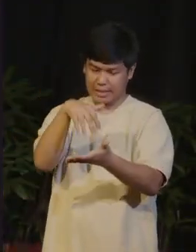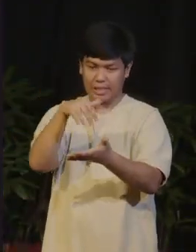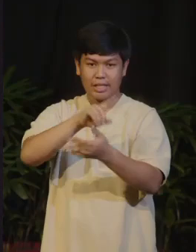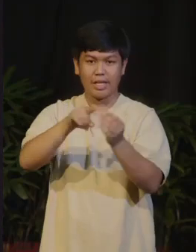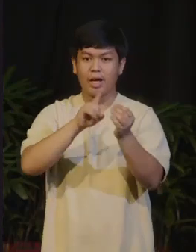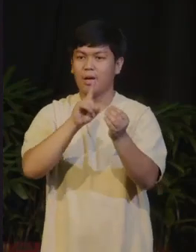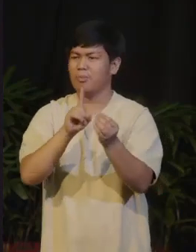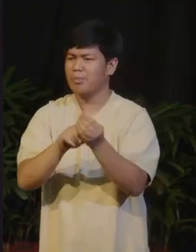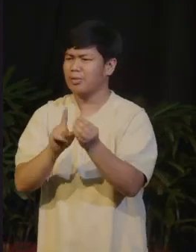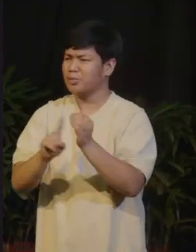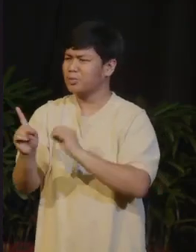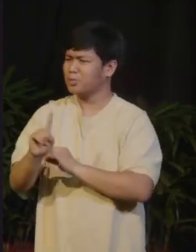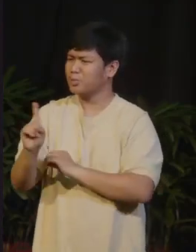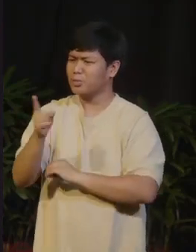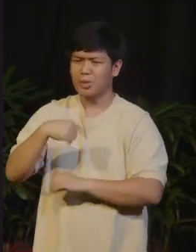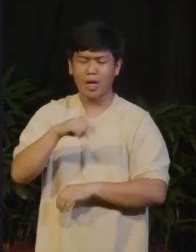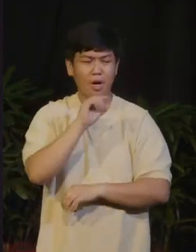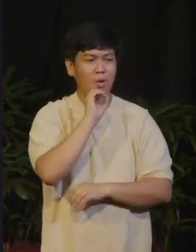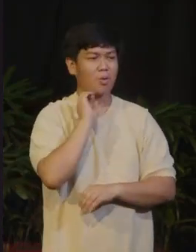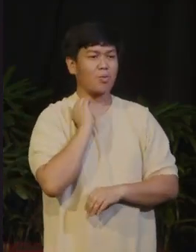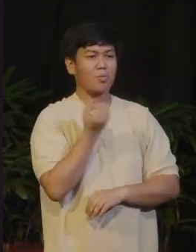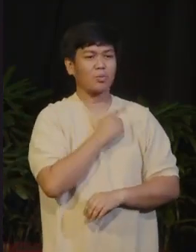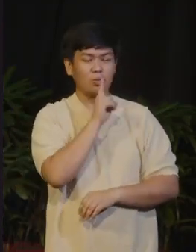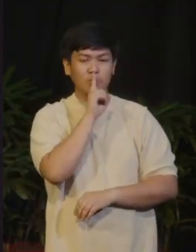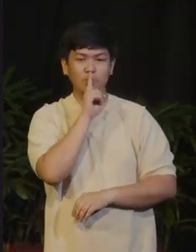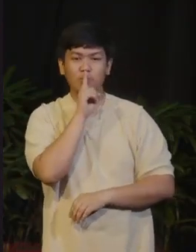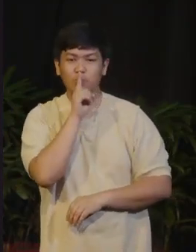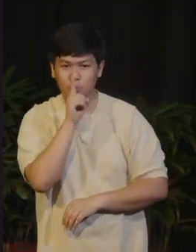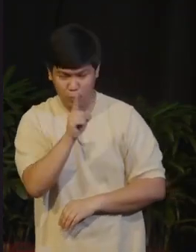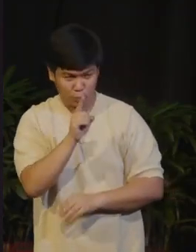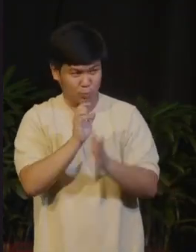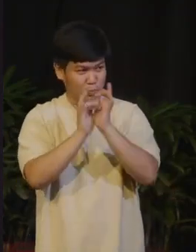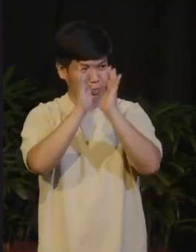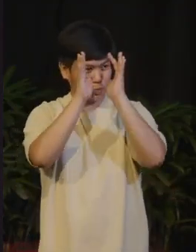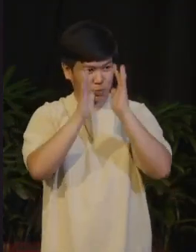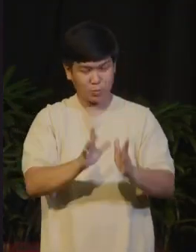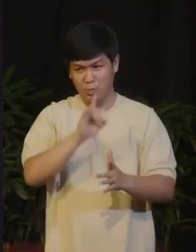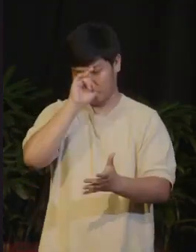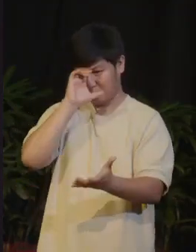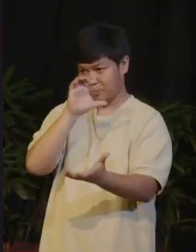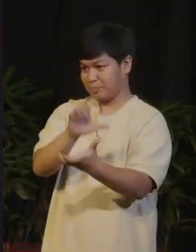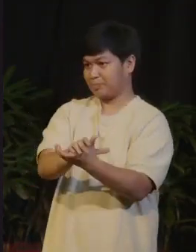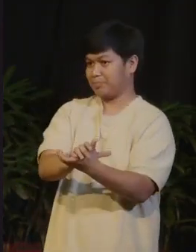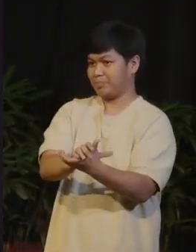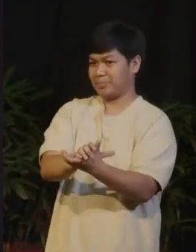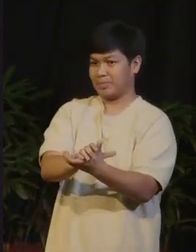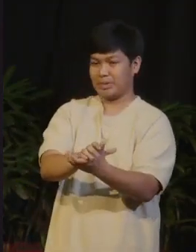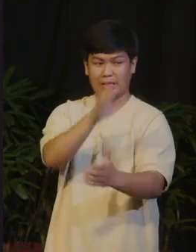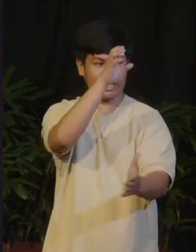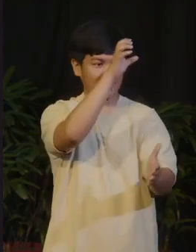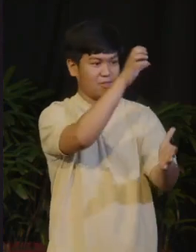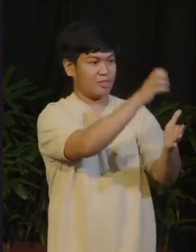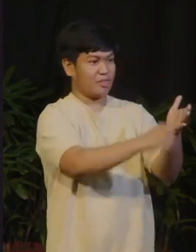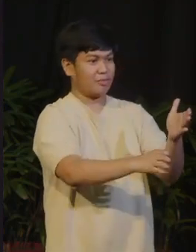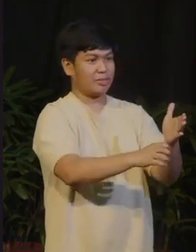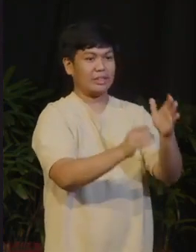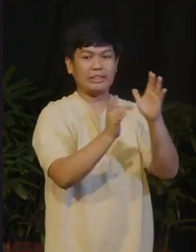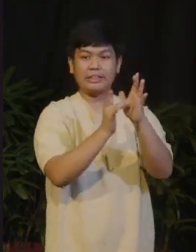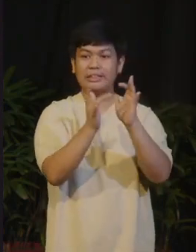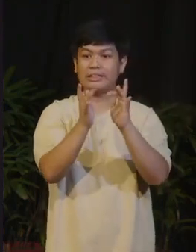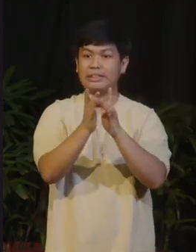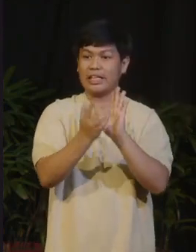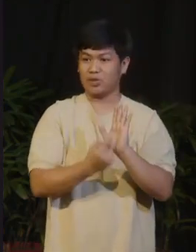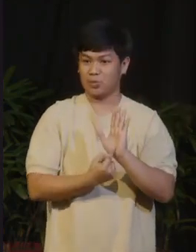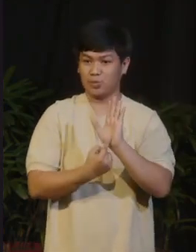katotohanan tungkol sa mga tunay na alagad ni Kristo. Dito po sa chapter na ito, pinakilala ni Jesus ang